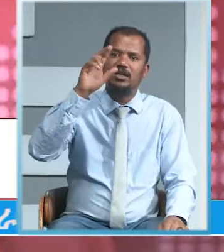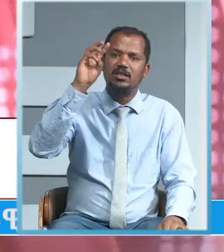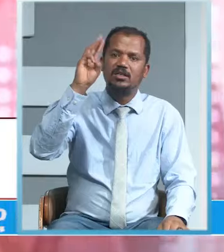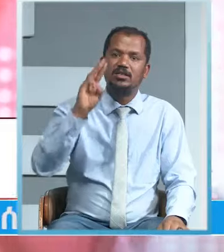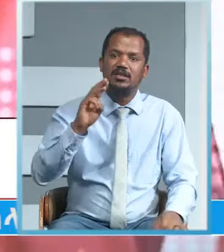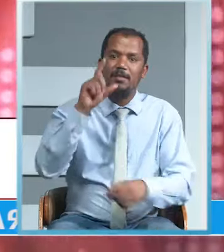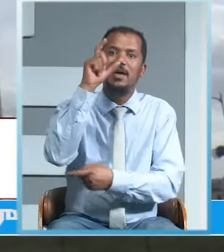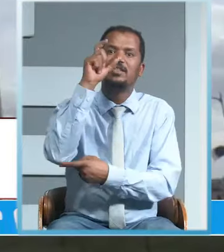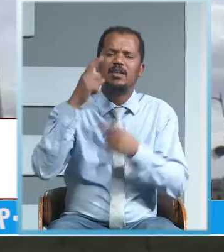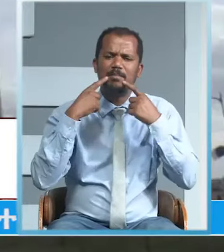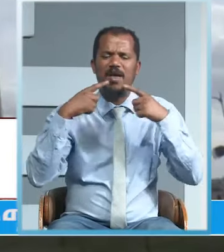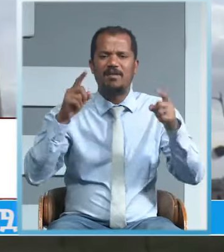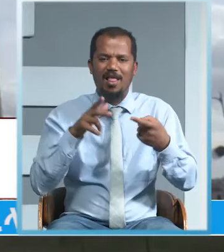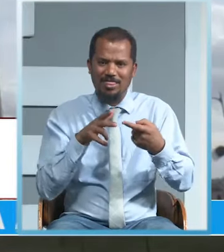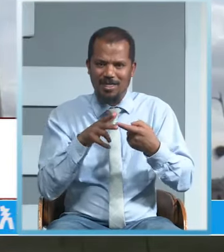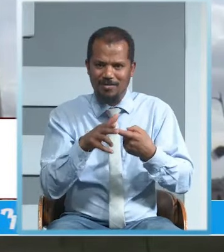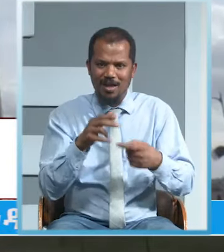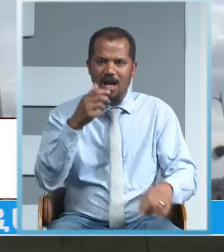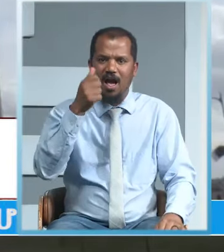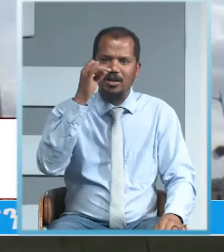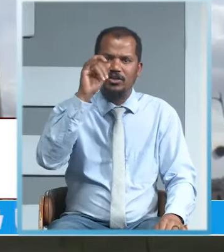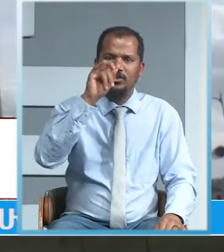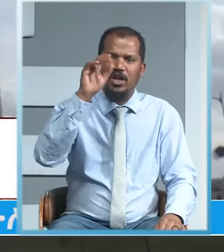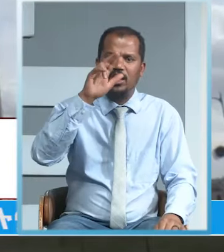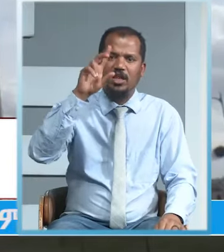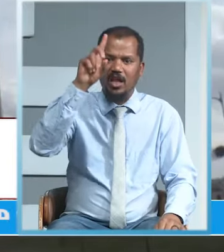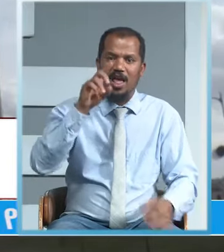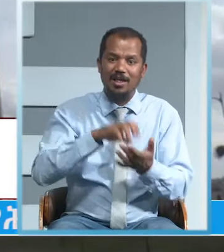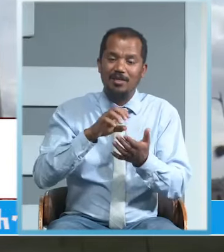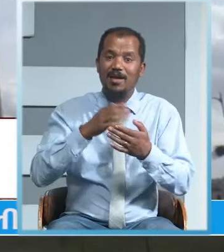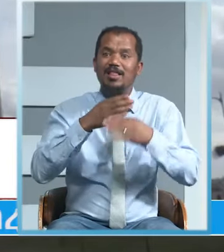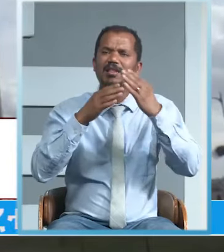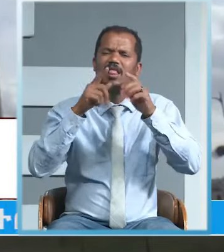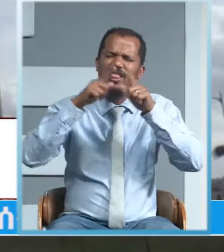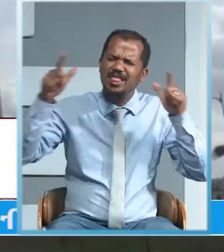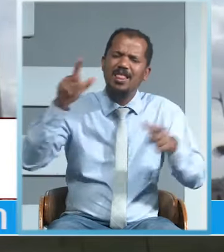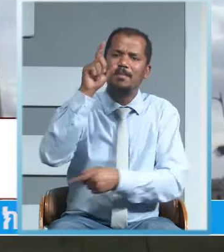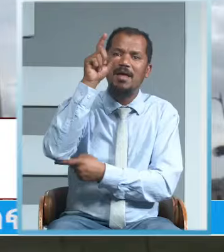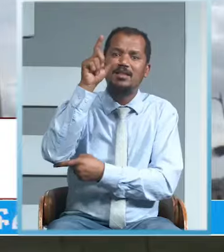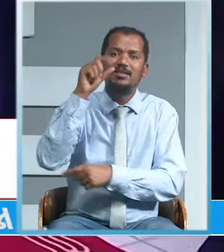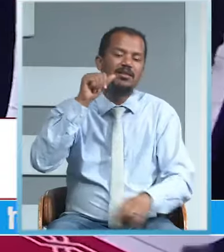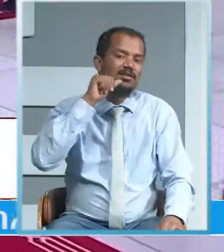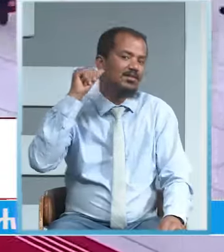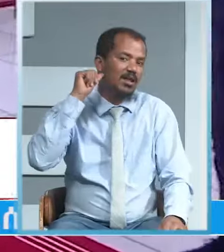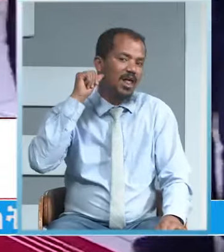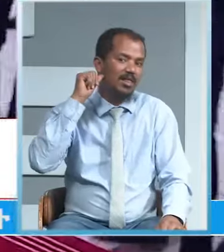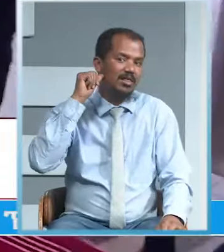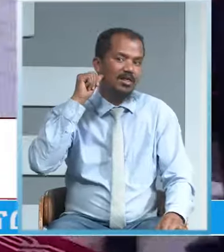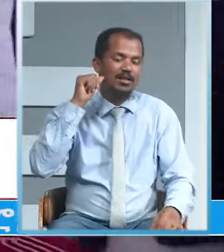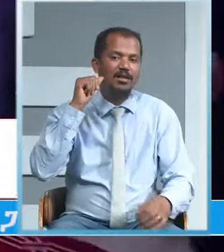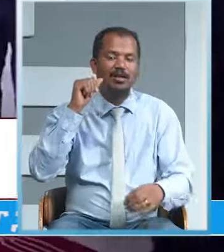በይፋ ተመረቀ። በአልጄሪያ መዲና አልጀርስ የተገነባው ግዙፍ መስጂድ ከትናንት በስቲያ